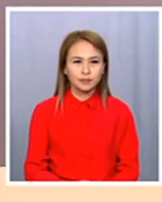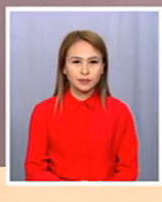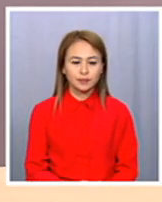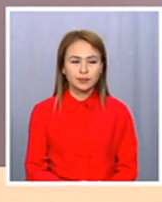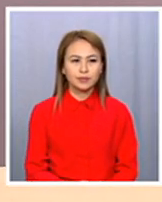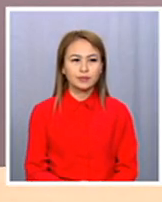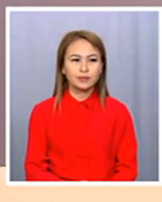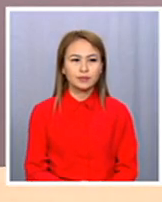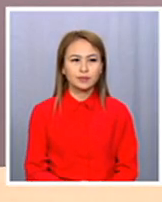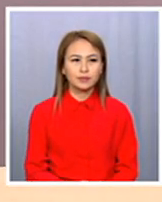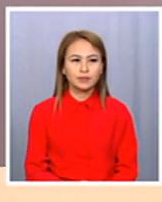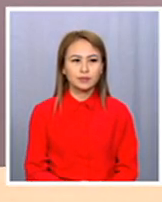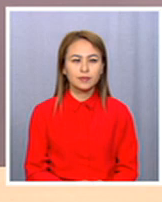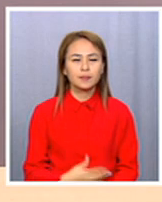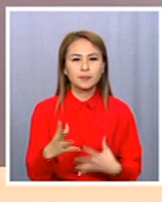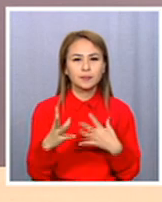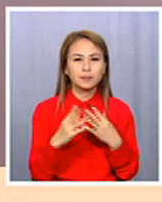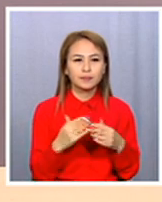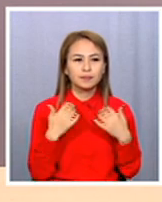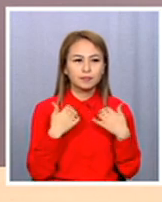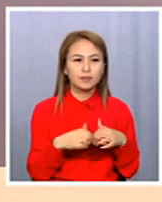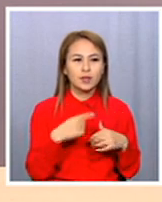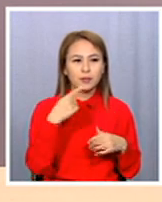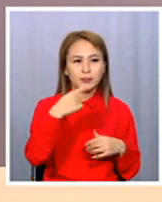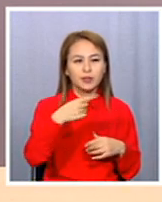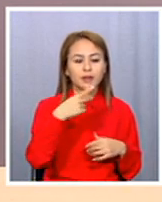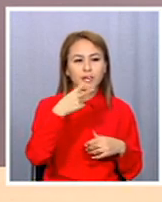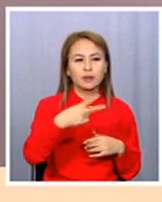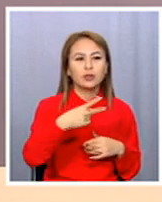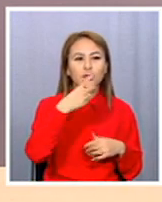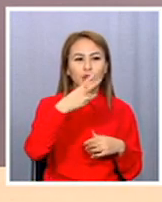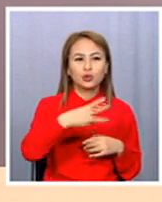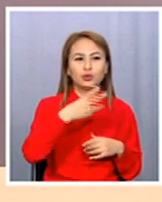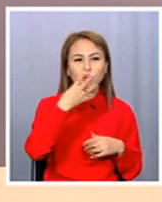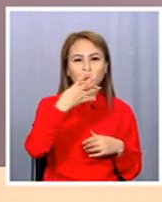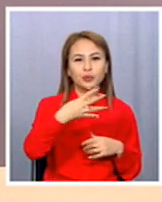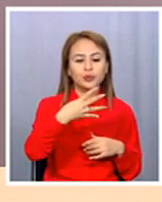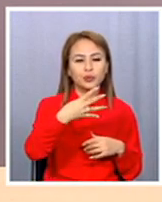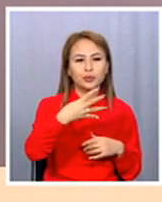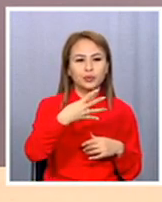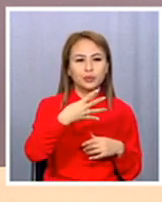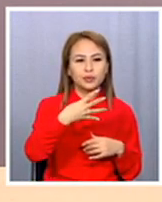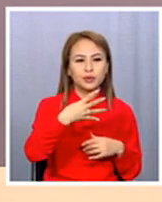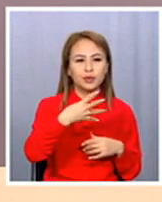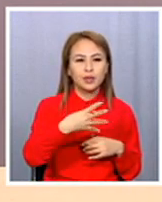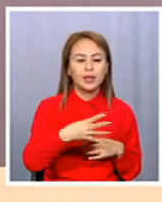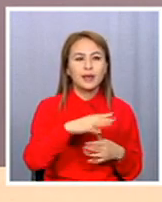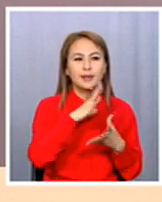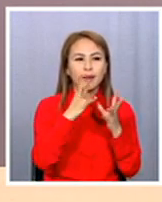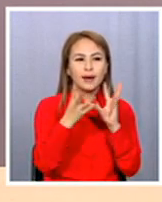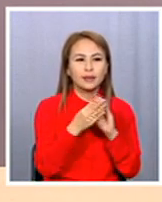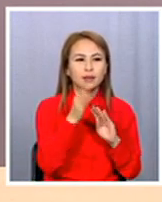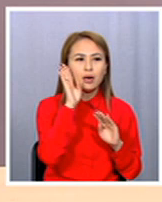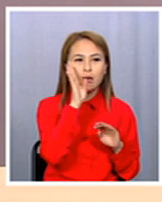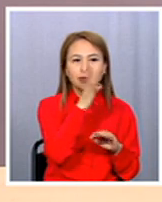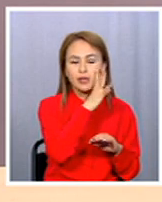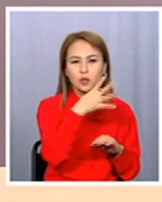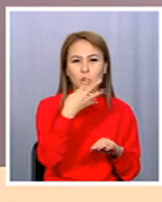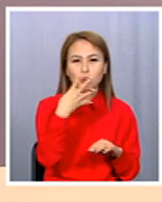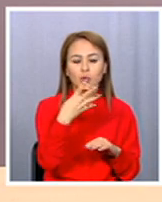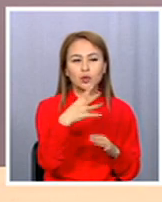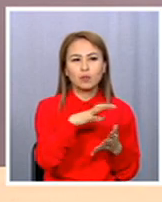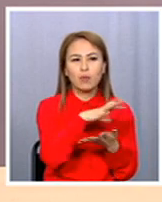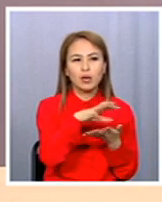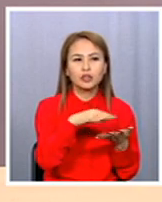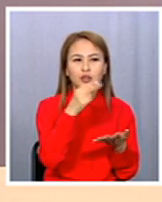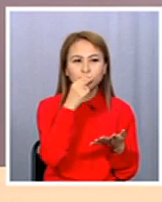анықтауымыз қажет. Бірге санайық. 1, 2, 3, 4. Яғни балалар, анасы 4 бәліш